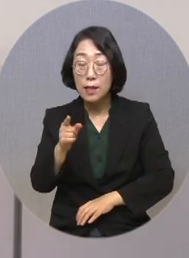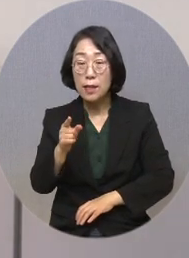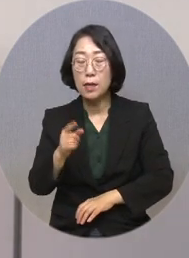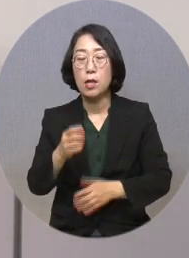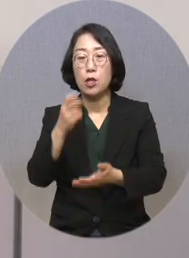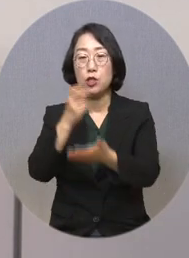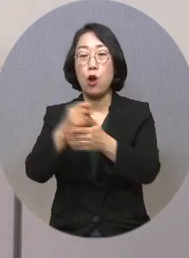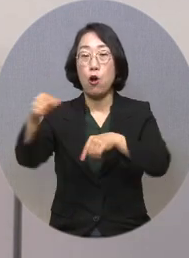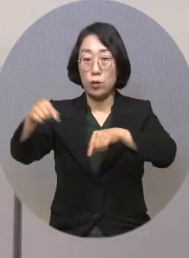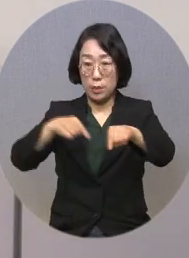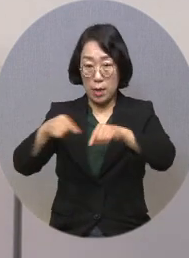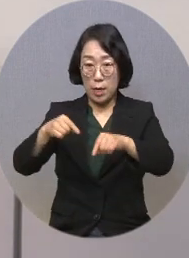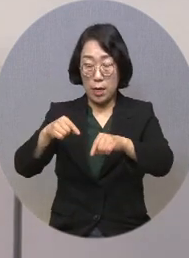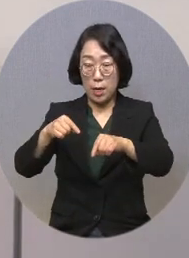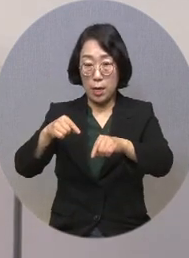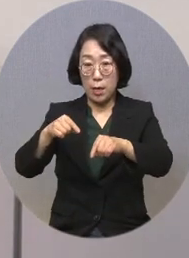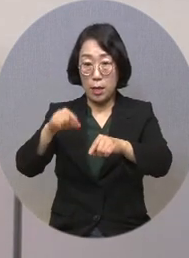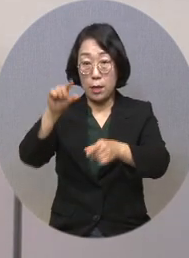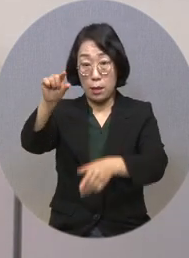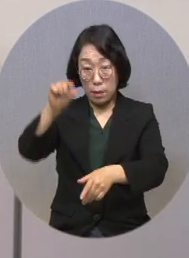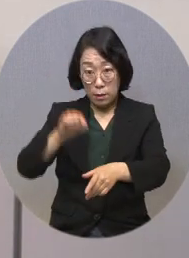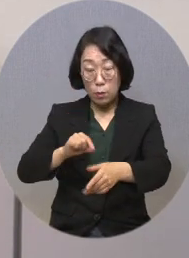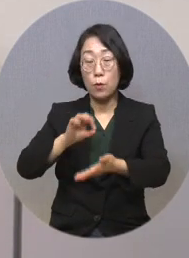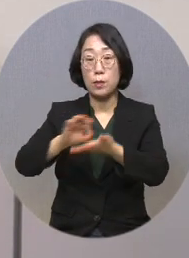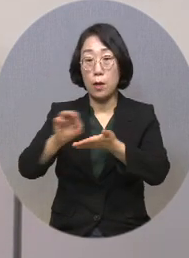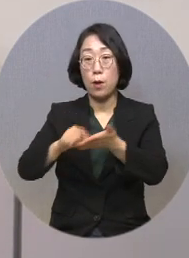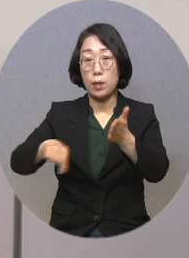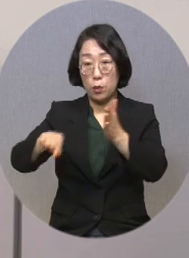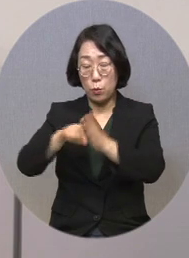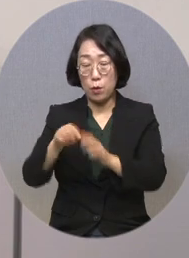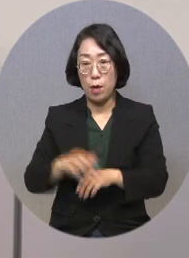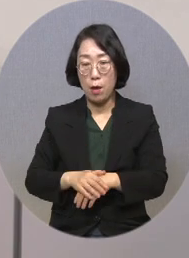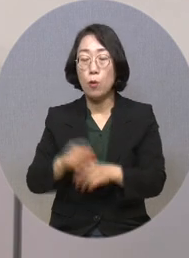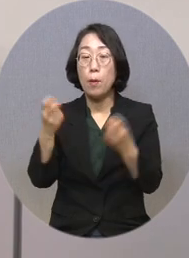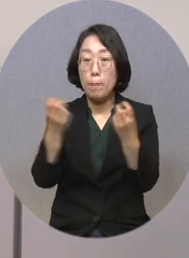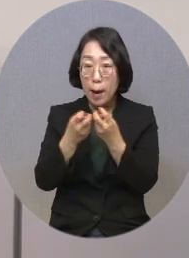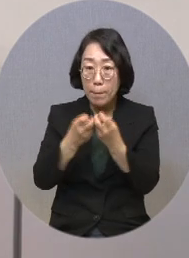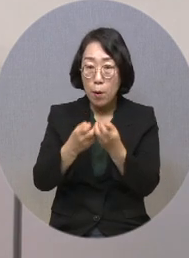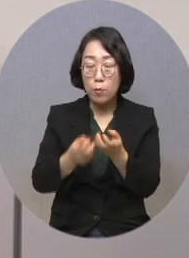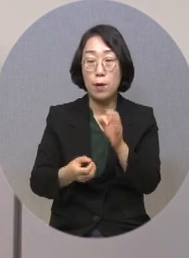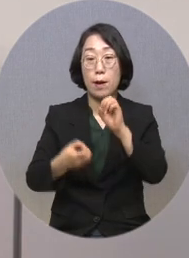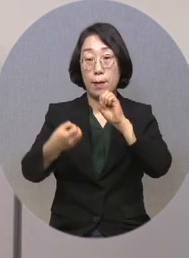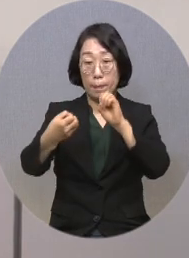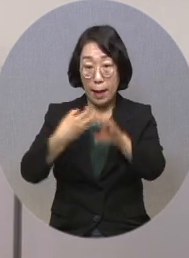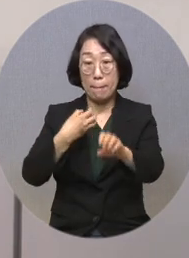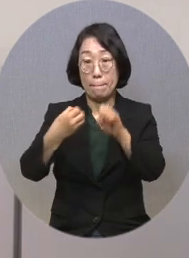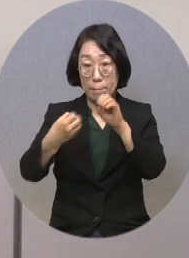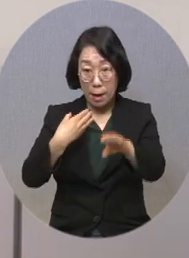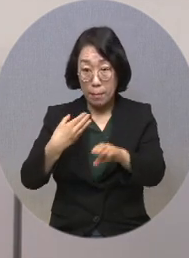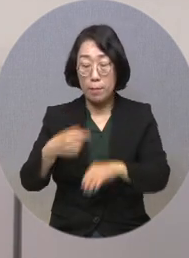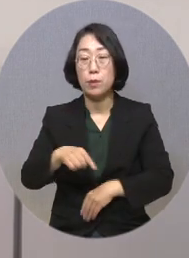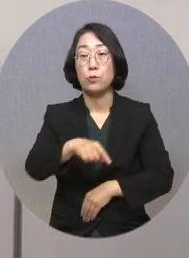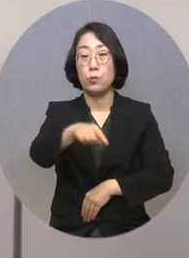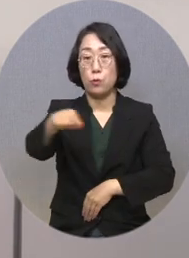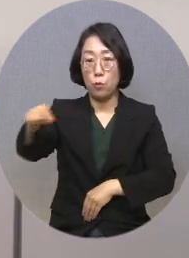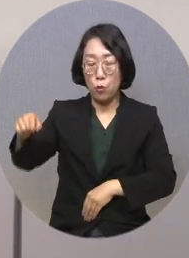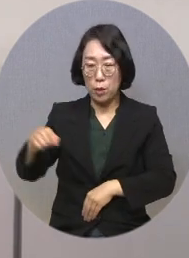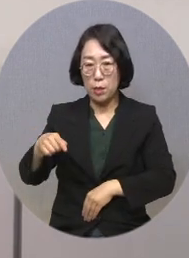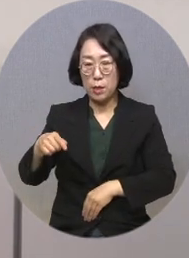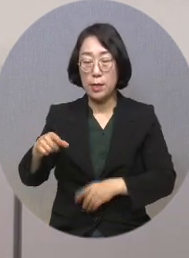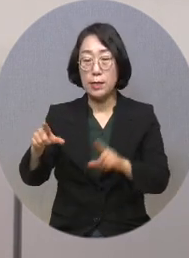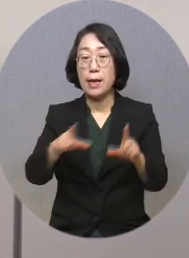정책으로 이어가기 위한 과정을 투명하게 제시함으로써 주민이 주인이